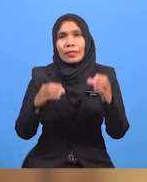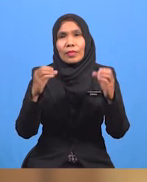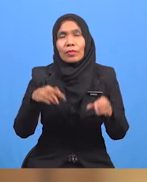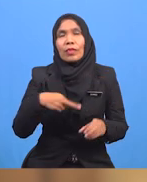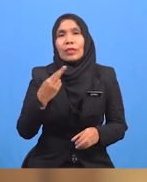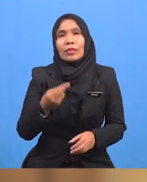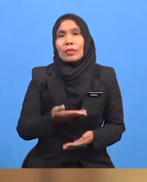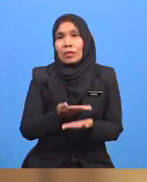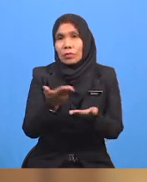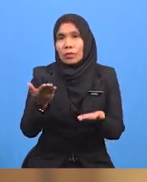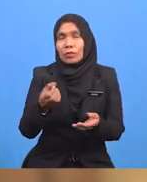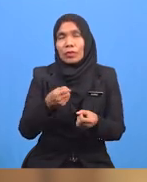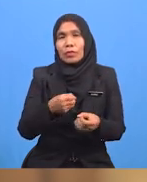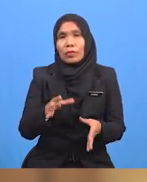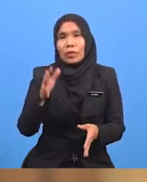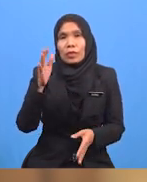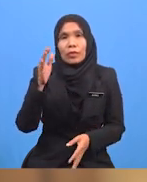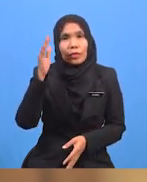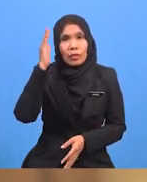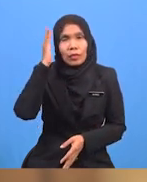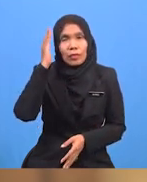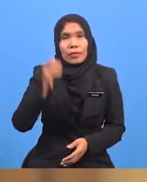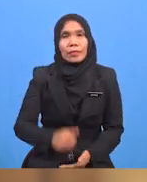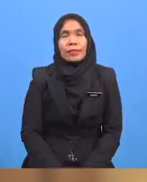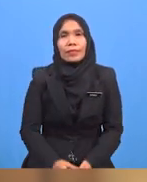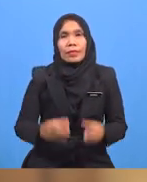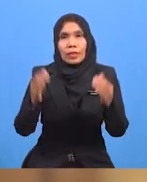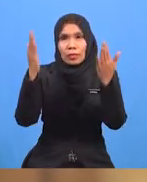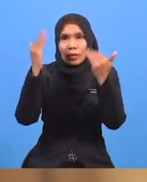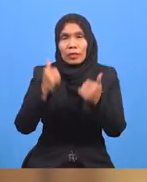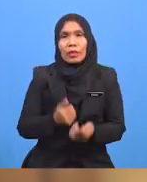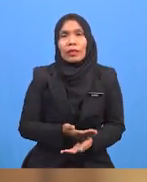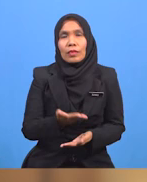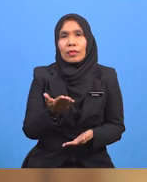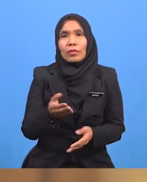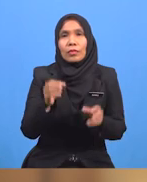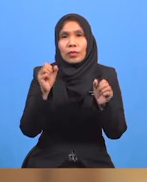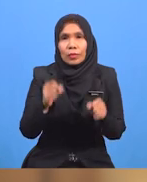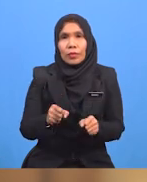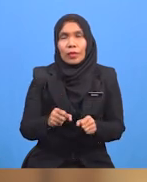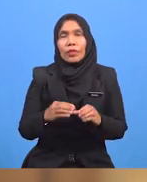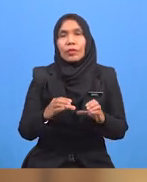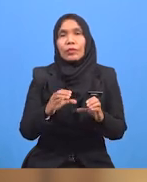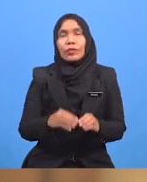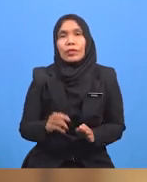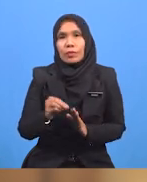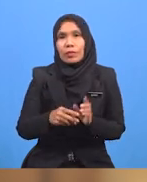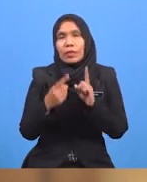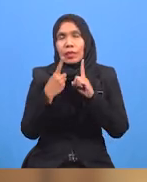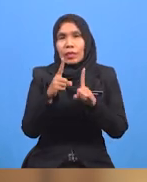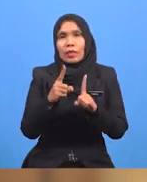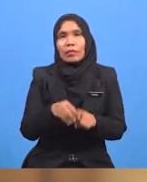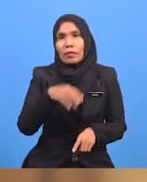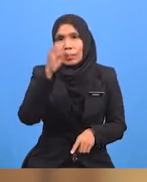dapat memahami penggunaan rumus heron dengan baik chegou berharap kamu semua boleh coba menjawab